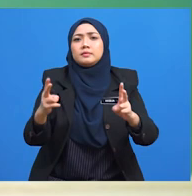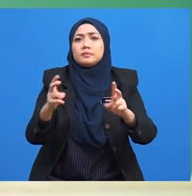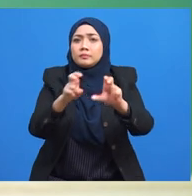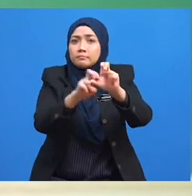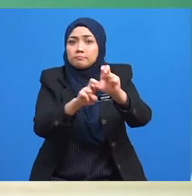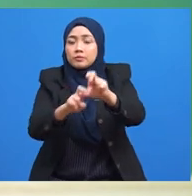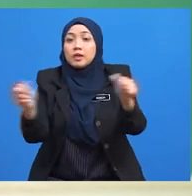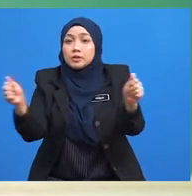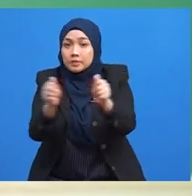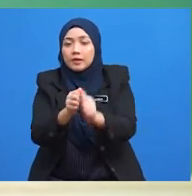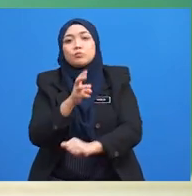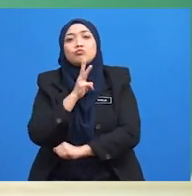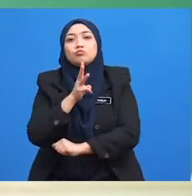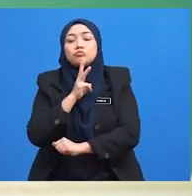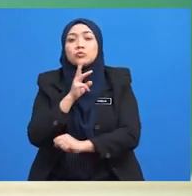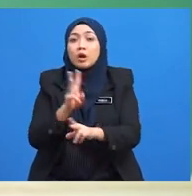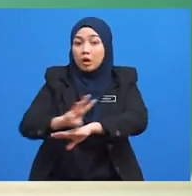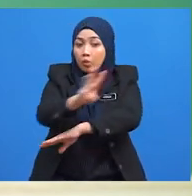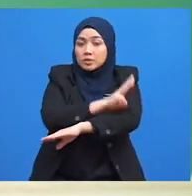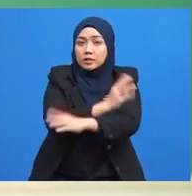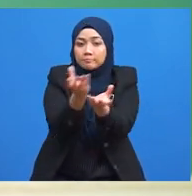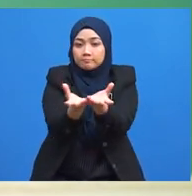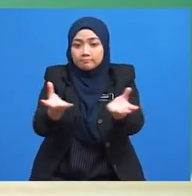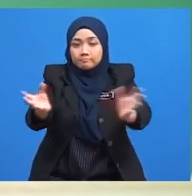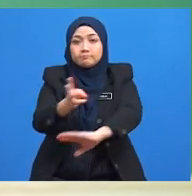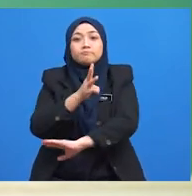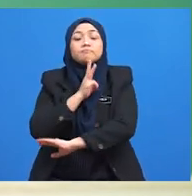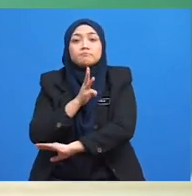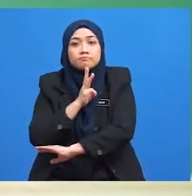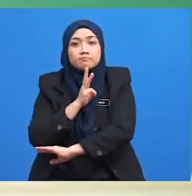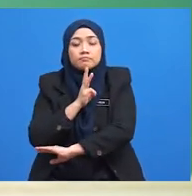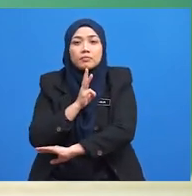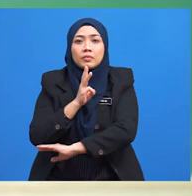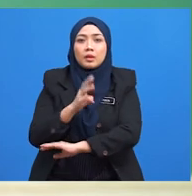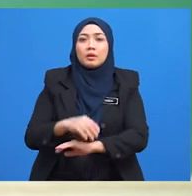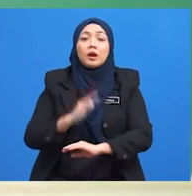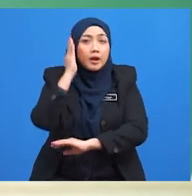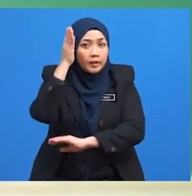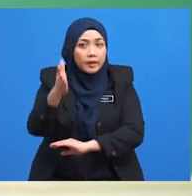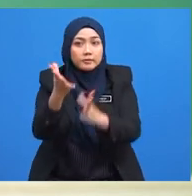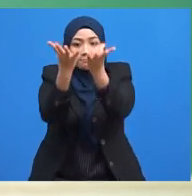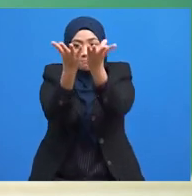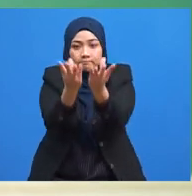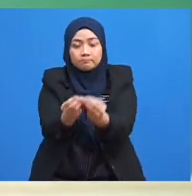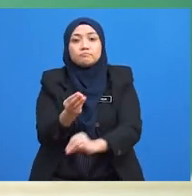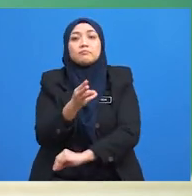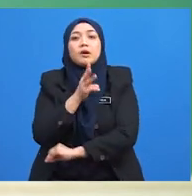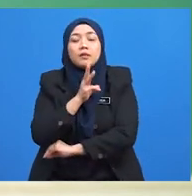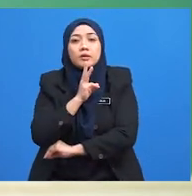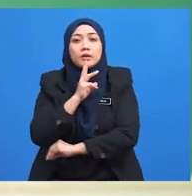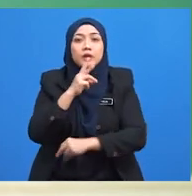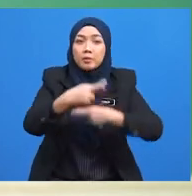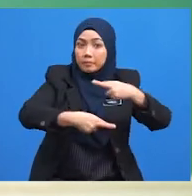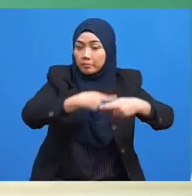hidrologi. Kawasan tadahan air diandaikan sebagai span yang akan menyerap air melalui